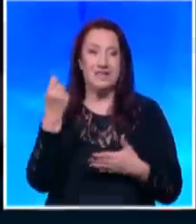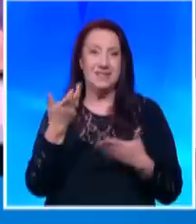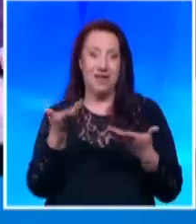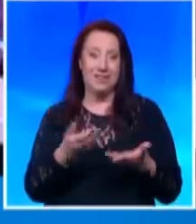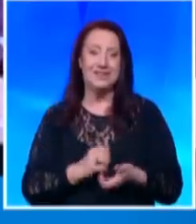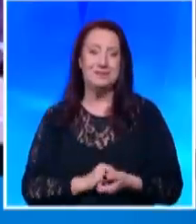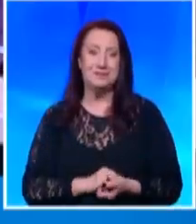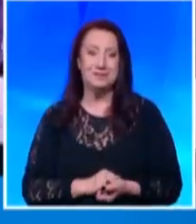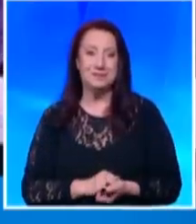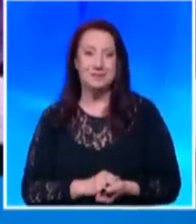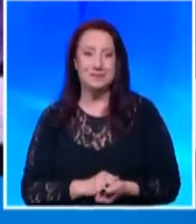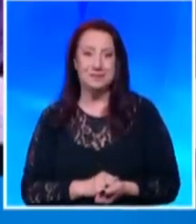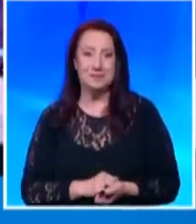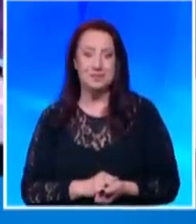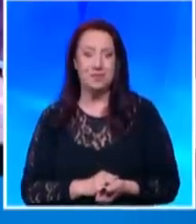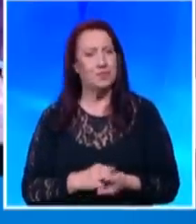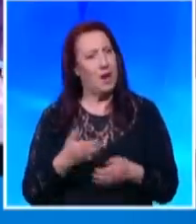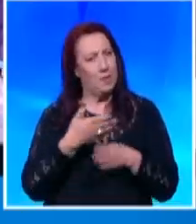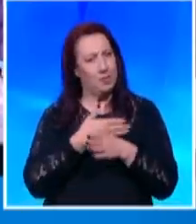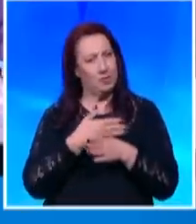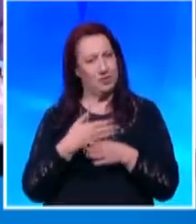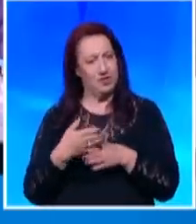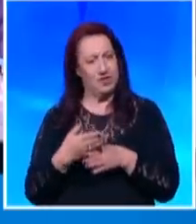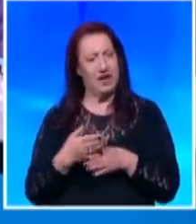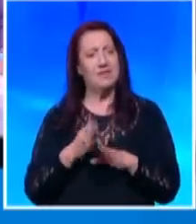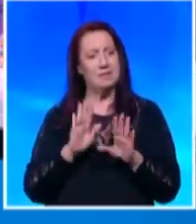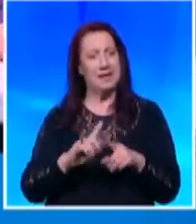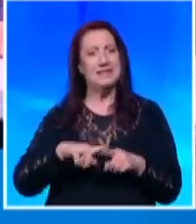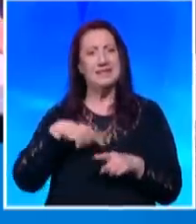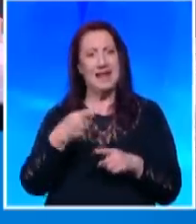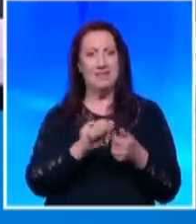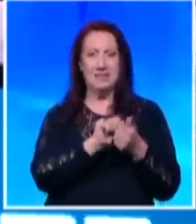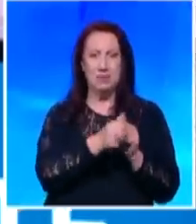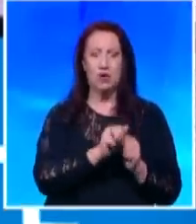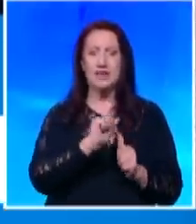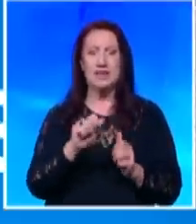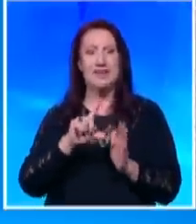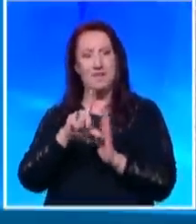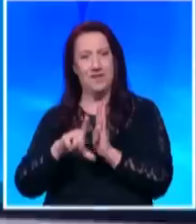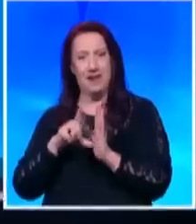Така се разделяме, но за малко. Следват спорт и време по BTV.